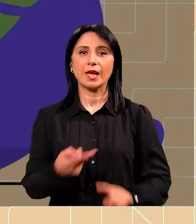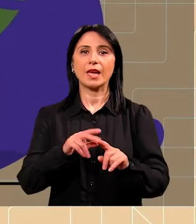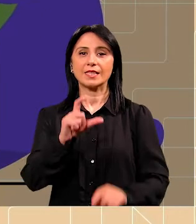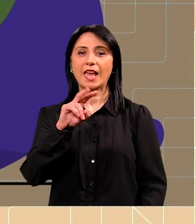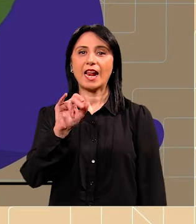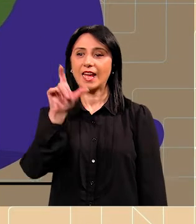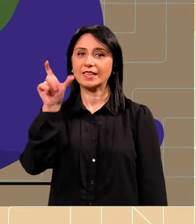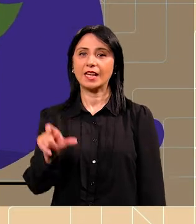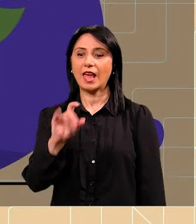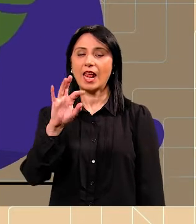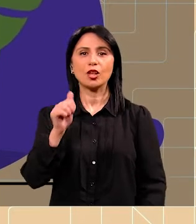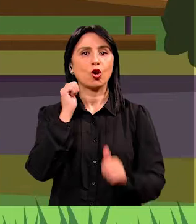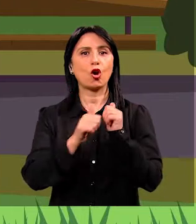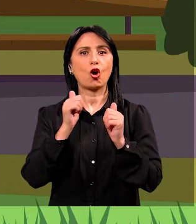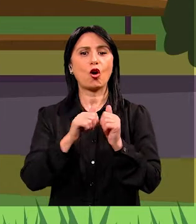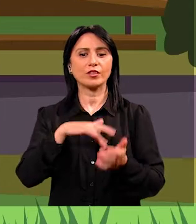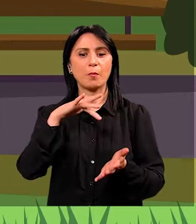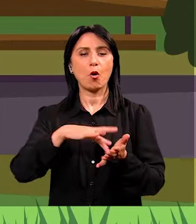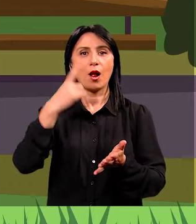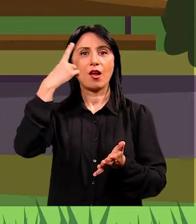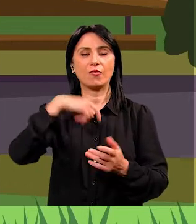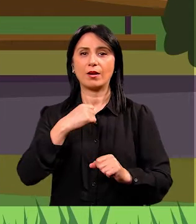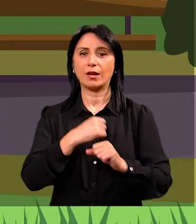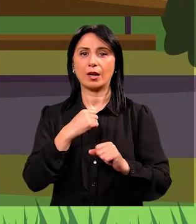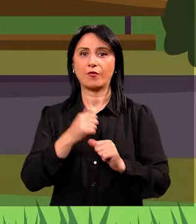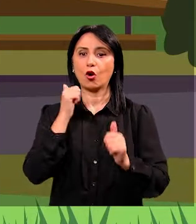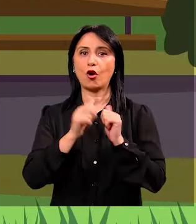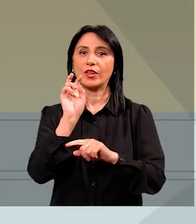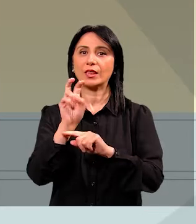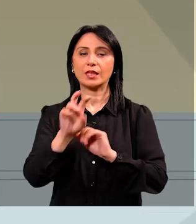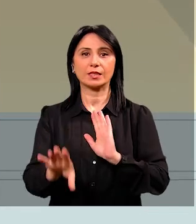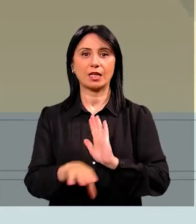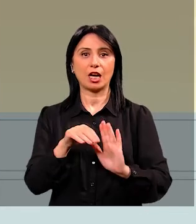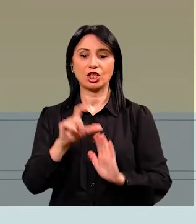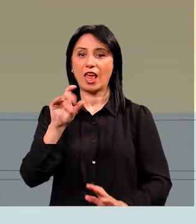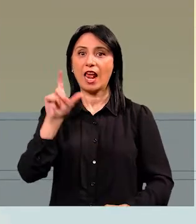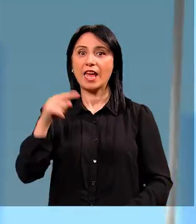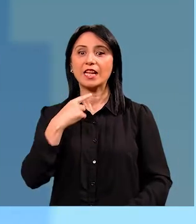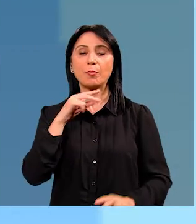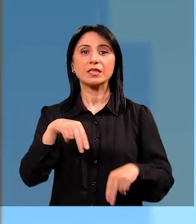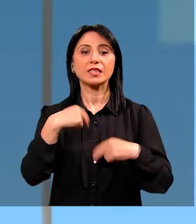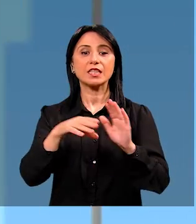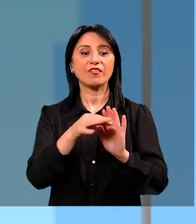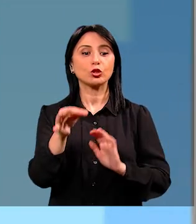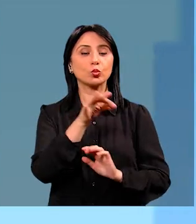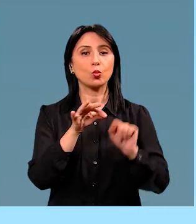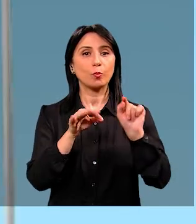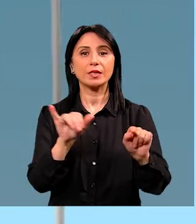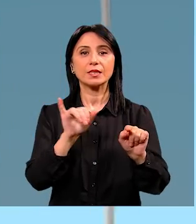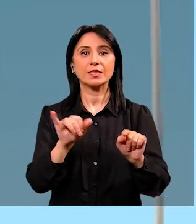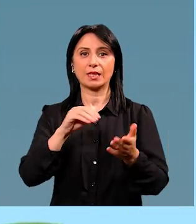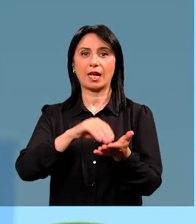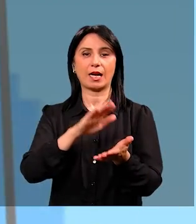Սա Էլենեն է, Էլենեն միշտ կատարում է իր քաղաքական պարտականությունը, մասնակցում է ընտրություններին։ Էլենեն իր ձայնը տալիս է այն տարածքում,